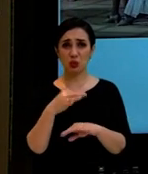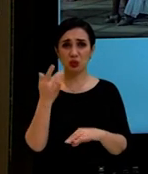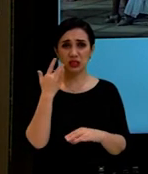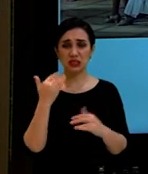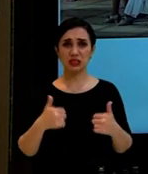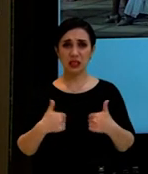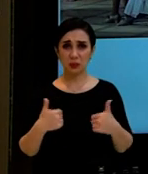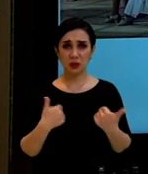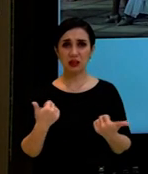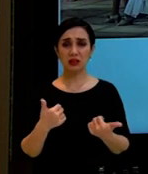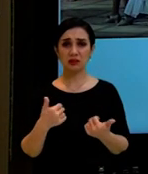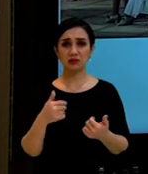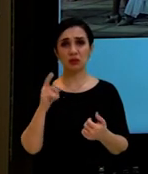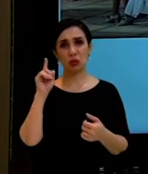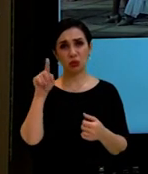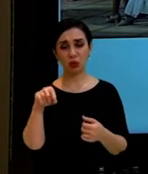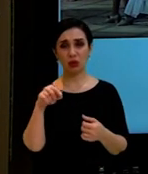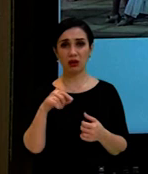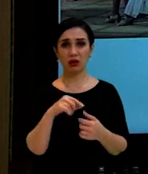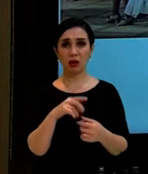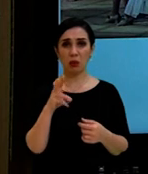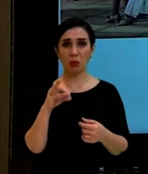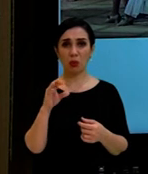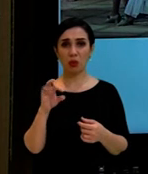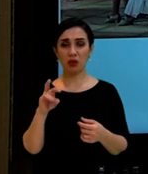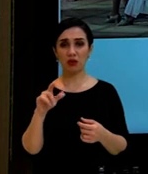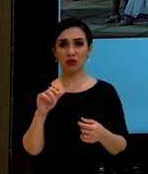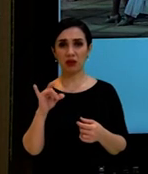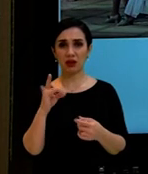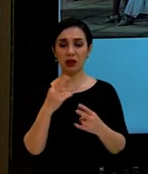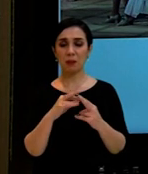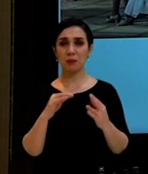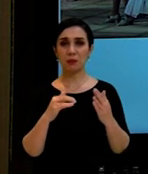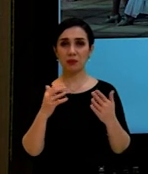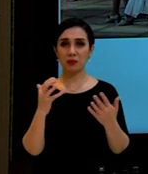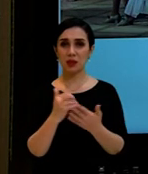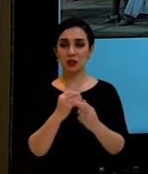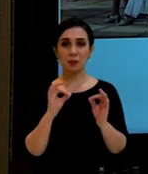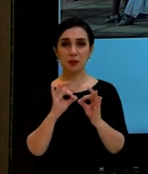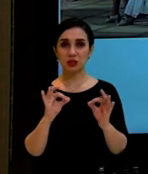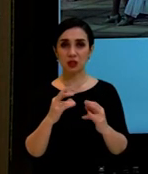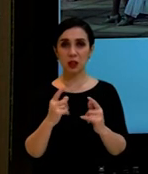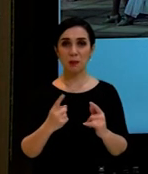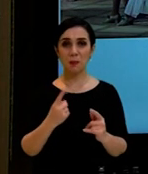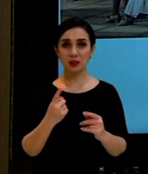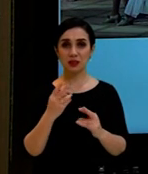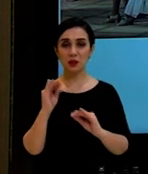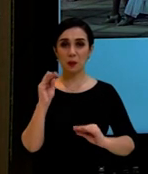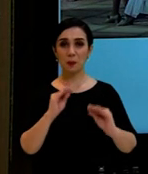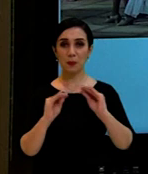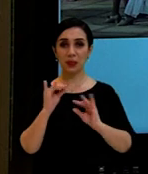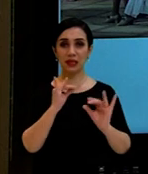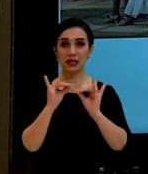стремится да не туда malheur достигает блестящего мастерства в построении